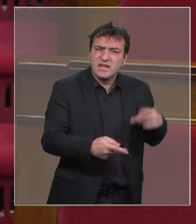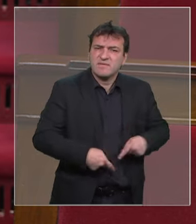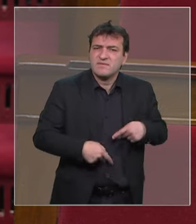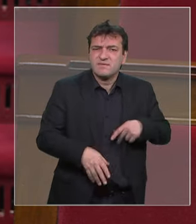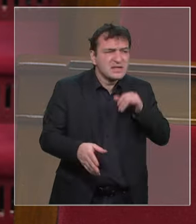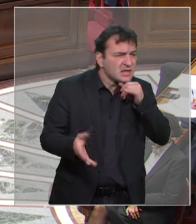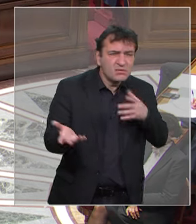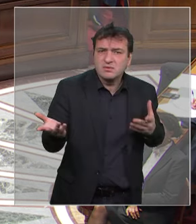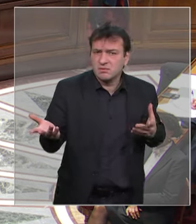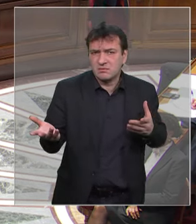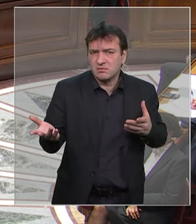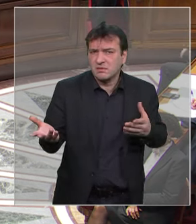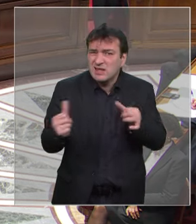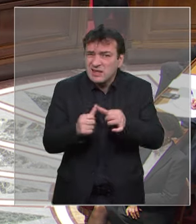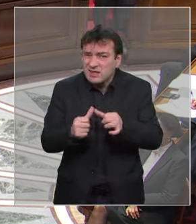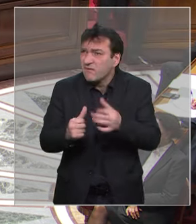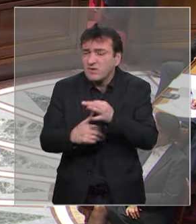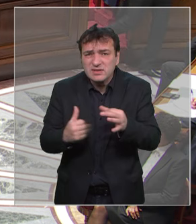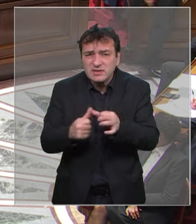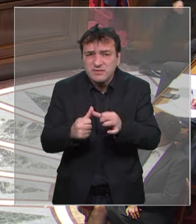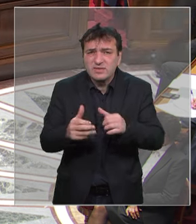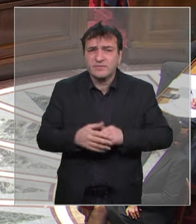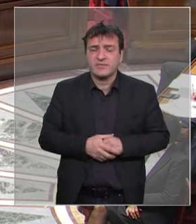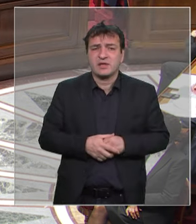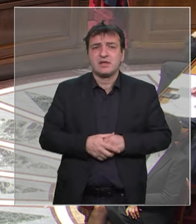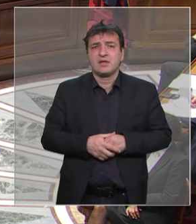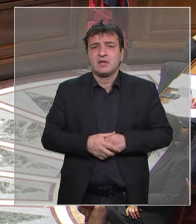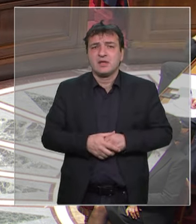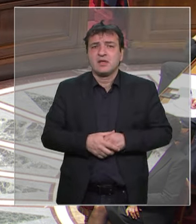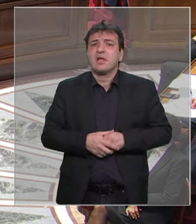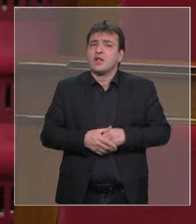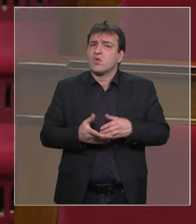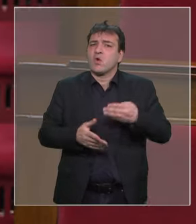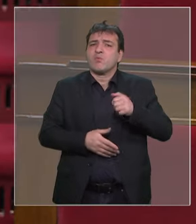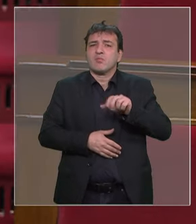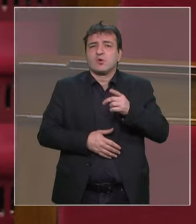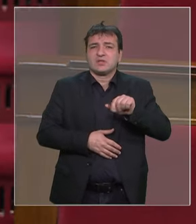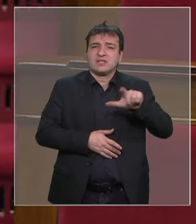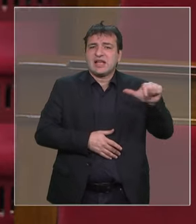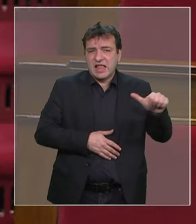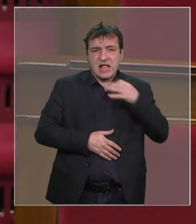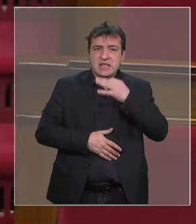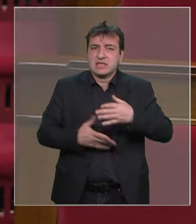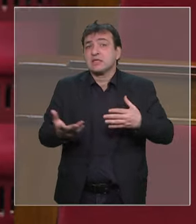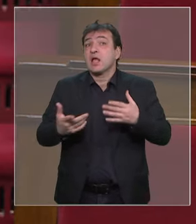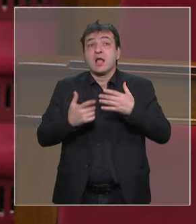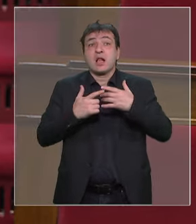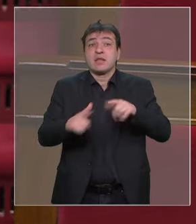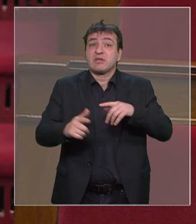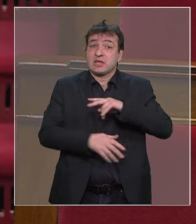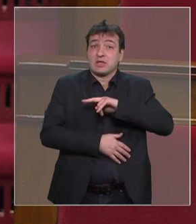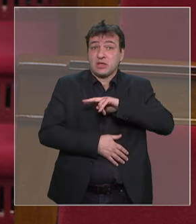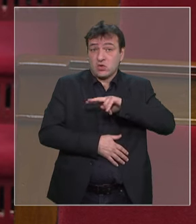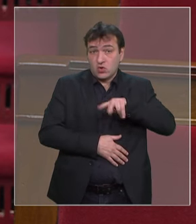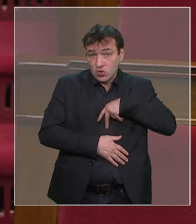vais terminer avec celui-ci. Nous savons très bien que notre liberté est incomplète sans la liberté des Palestiniens.